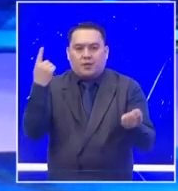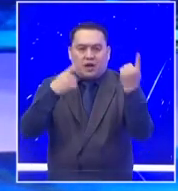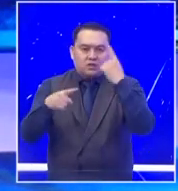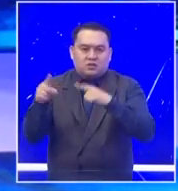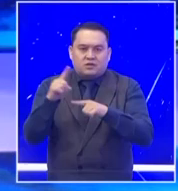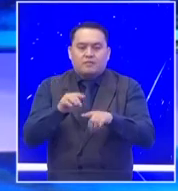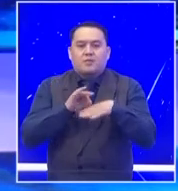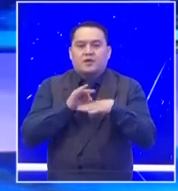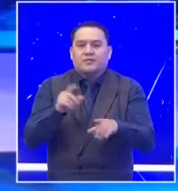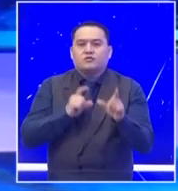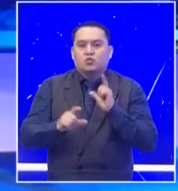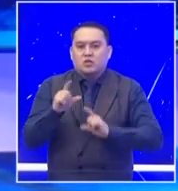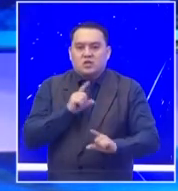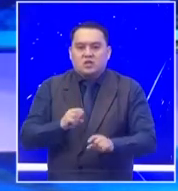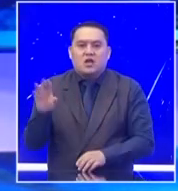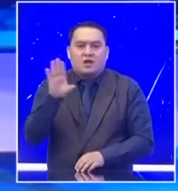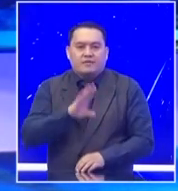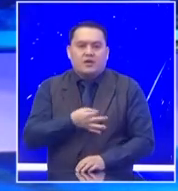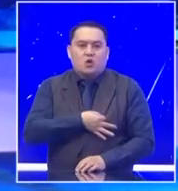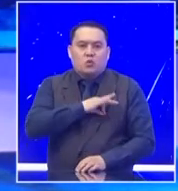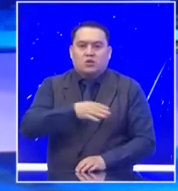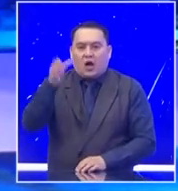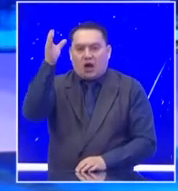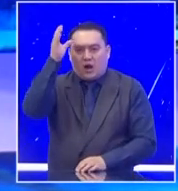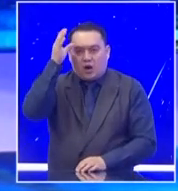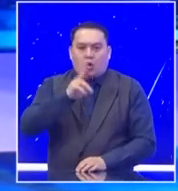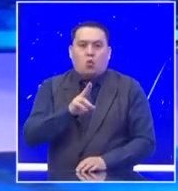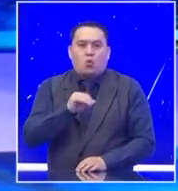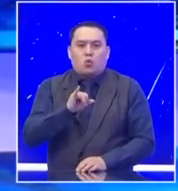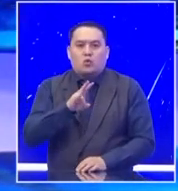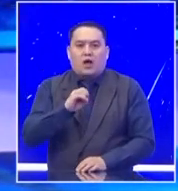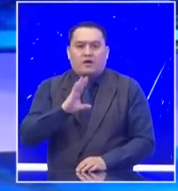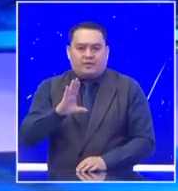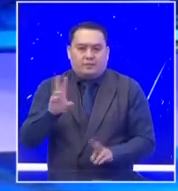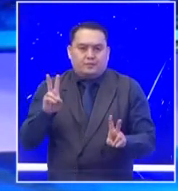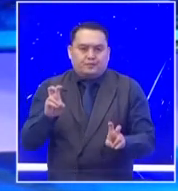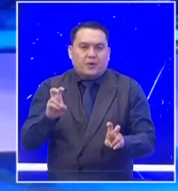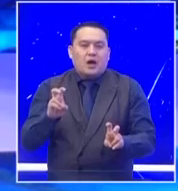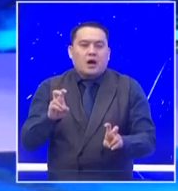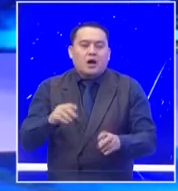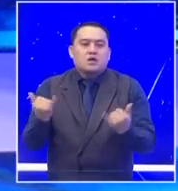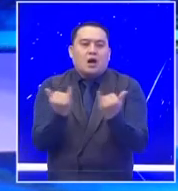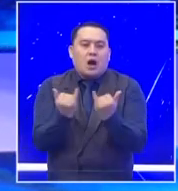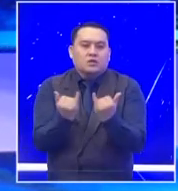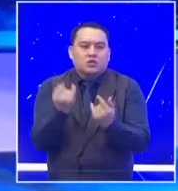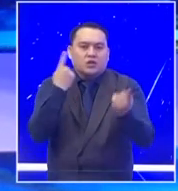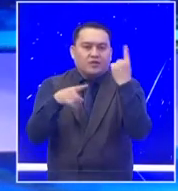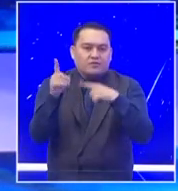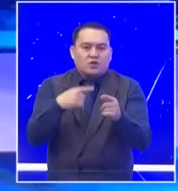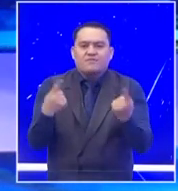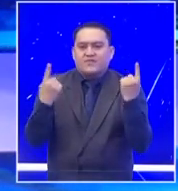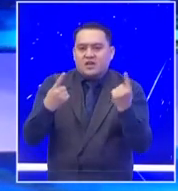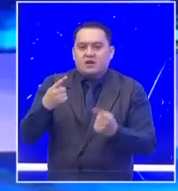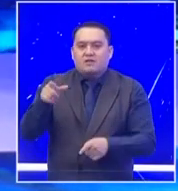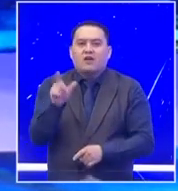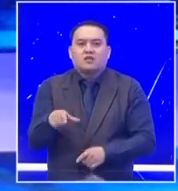таким названием провели студенты Евразийского юридического академии имени Динмухаммеда Кунаева. Для гостей и ценителей творчества великого